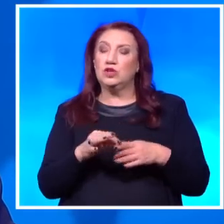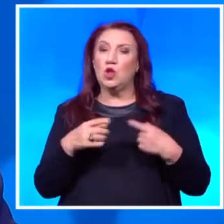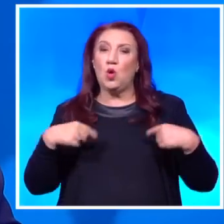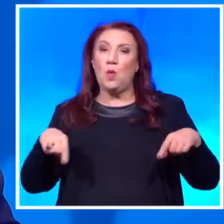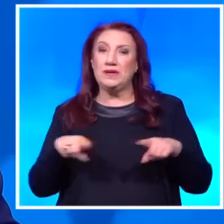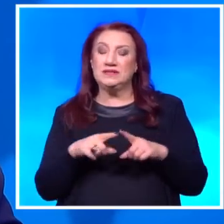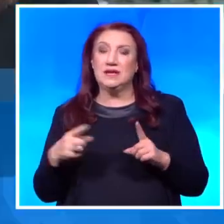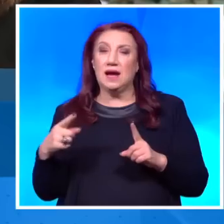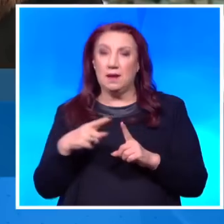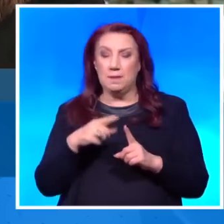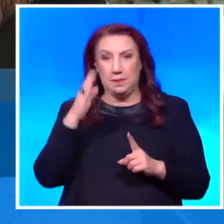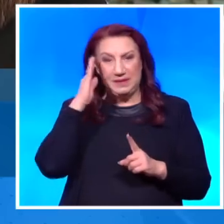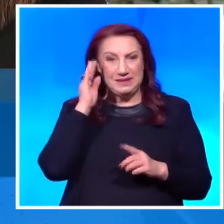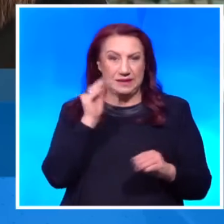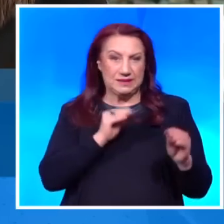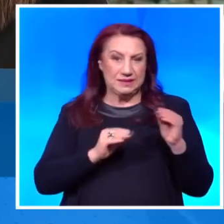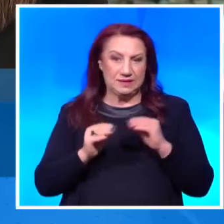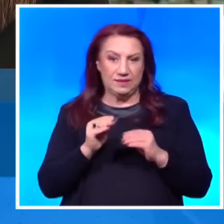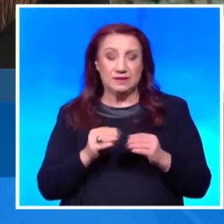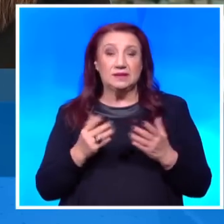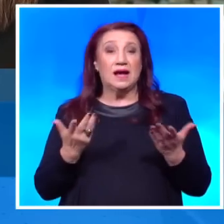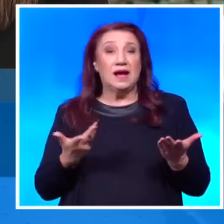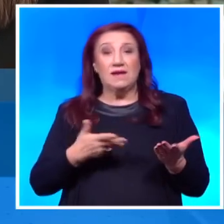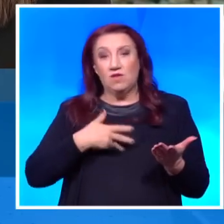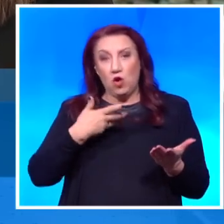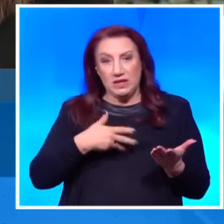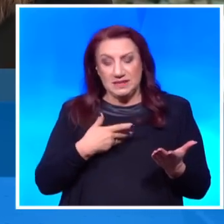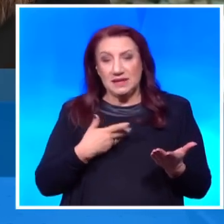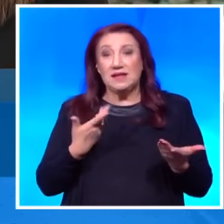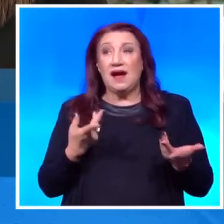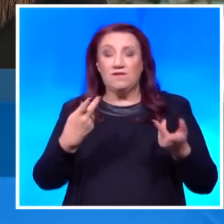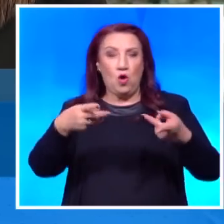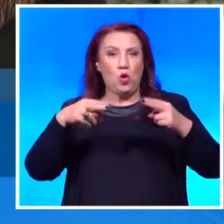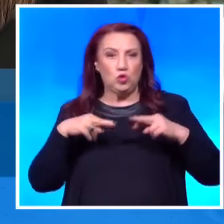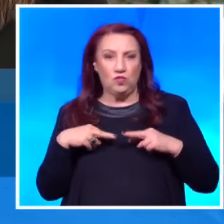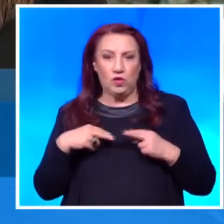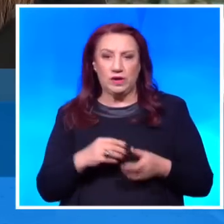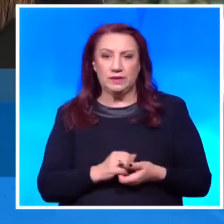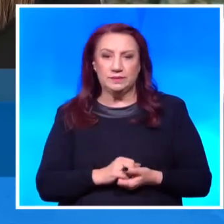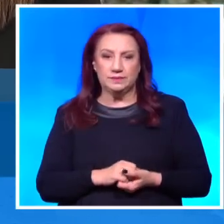съвет. Какво поискаха и какво им отговориха, питаме Ивелина Драгнева. Добър вечер.